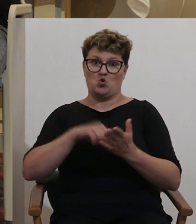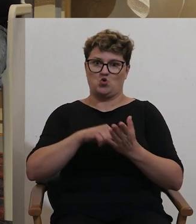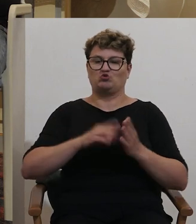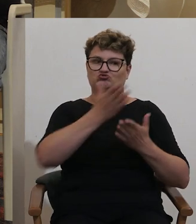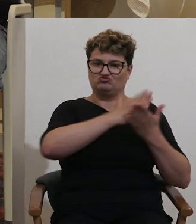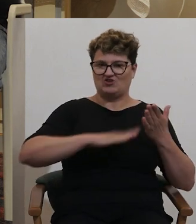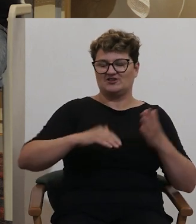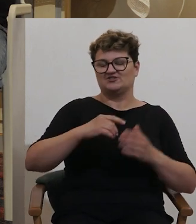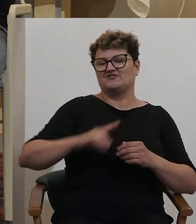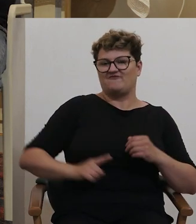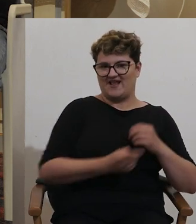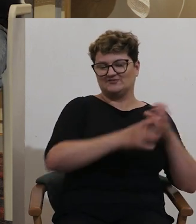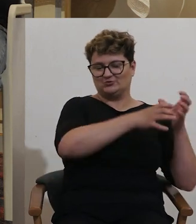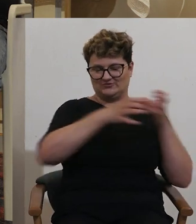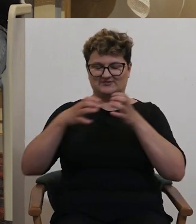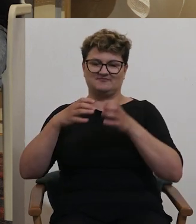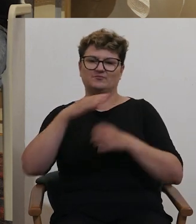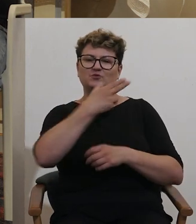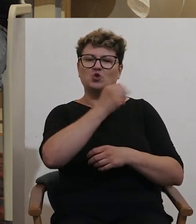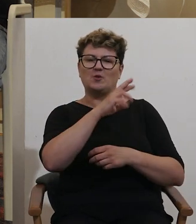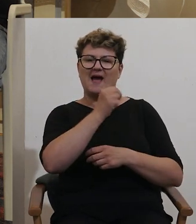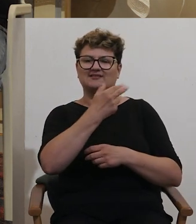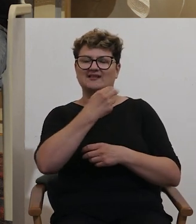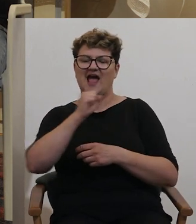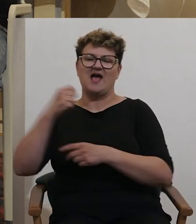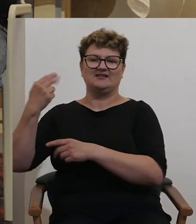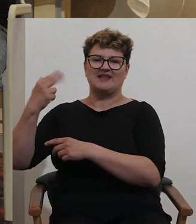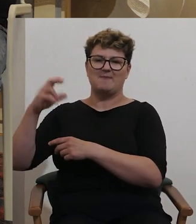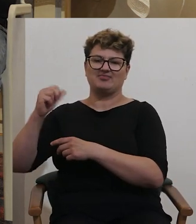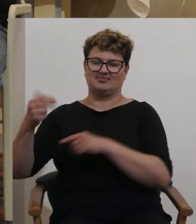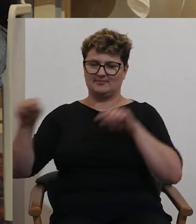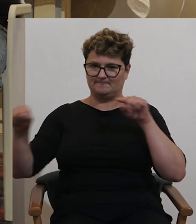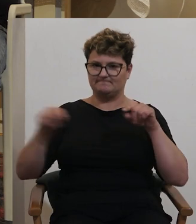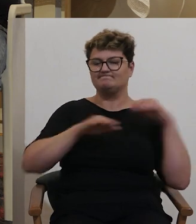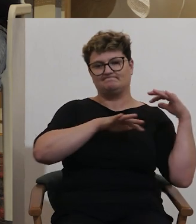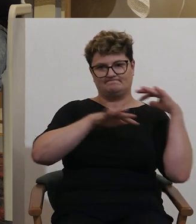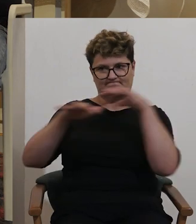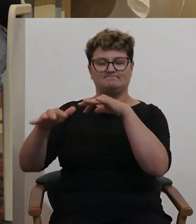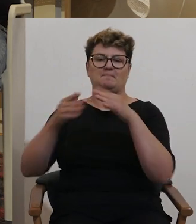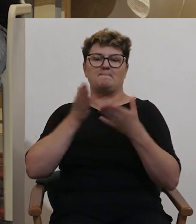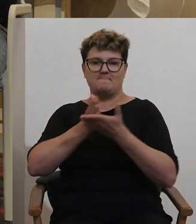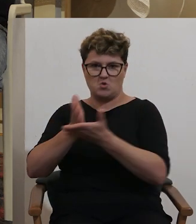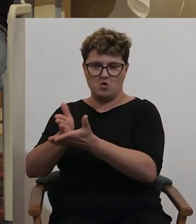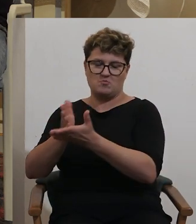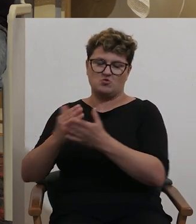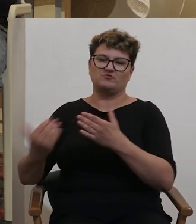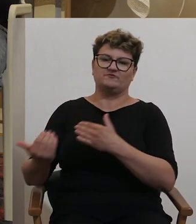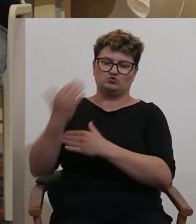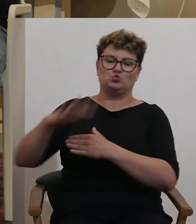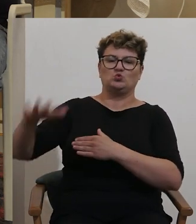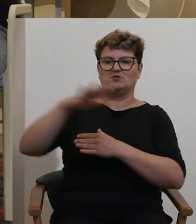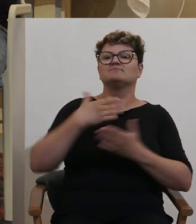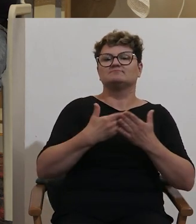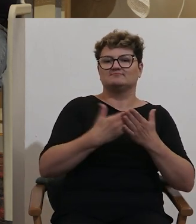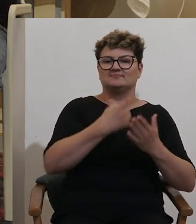eskadry Normandia-Niemen, która się pojawiła na froncie wschodnim, gdyż de Gaulle uważał,